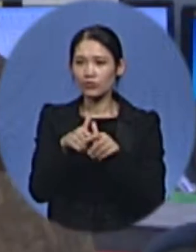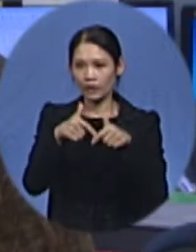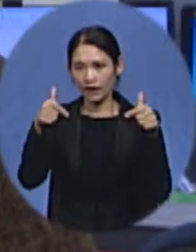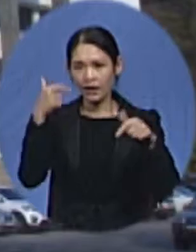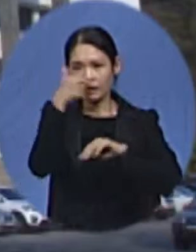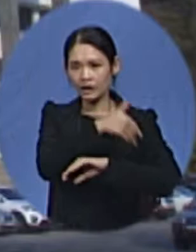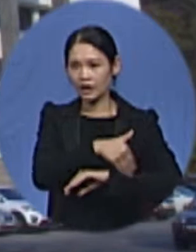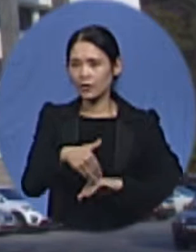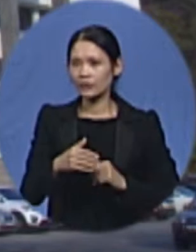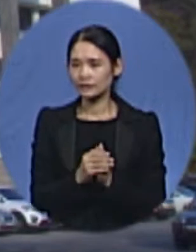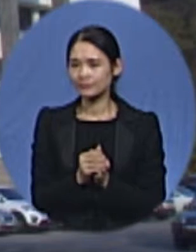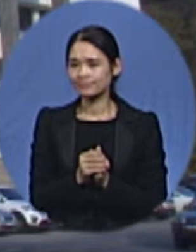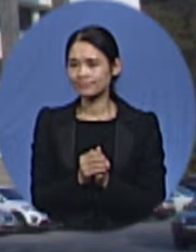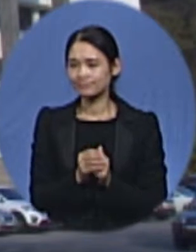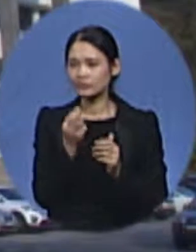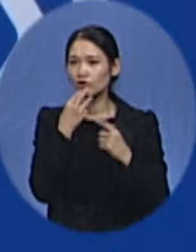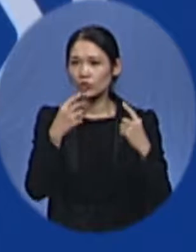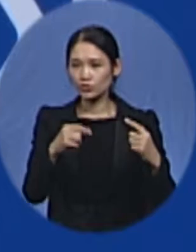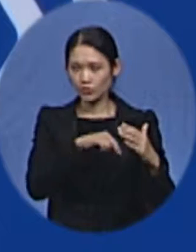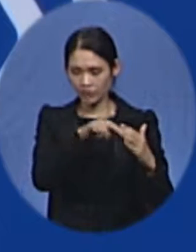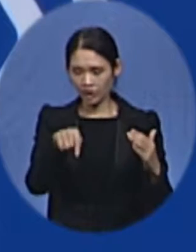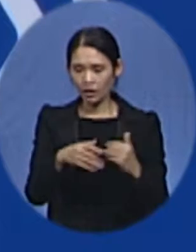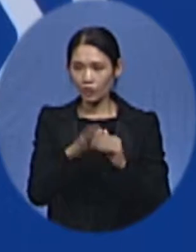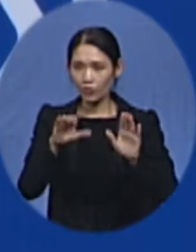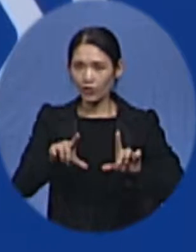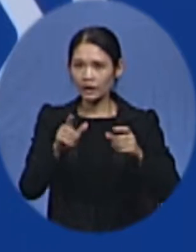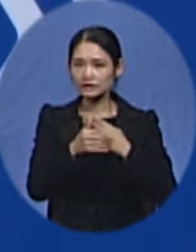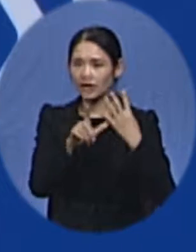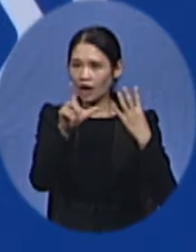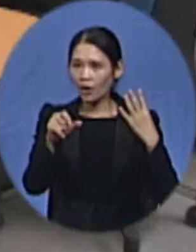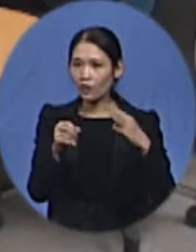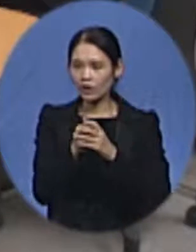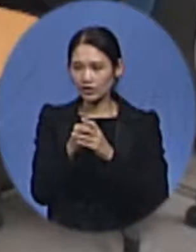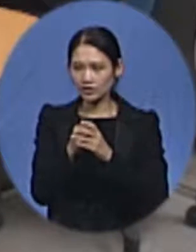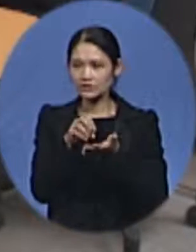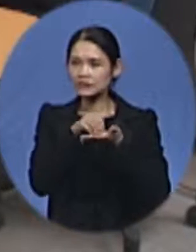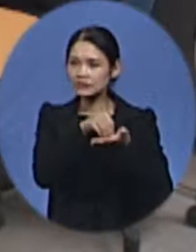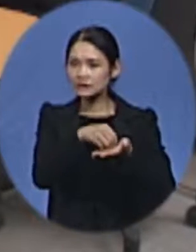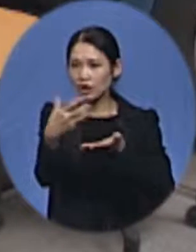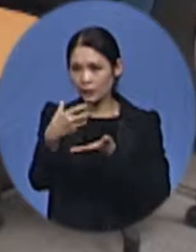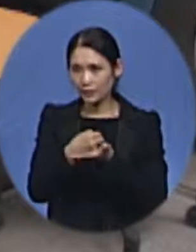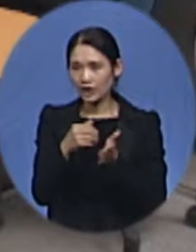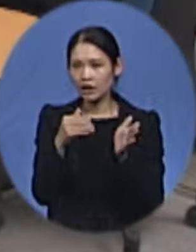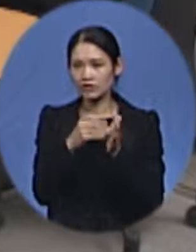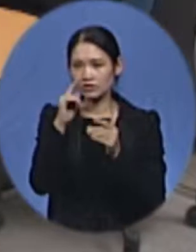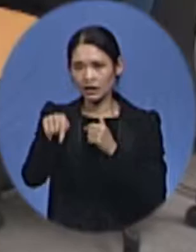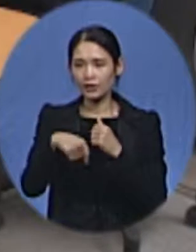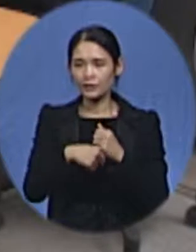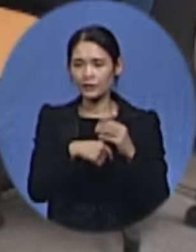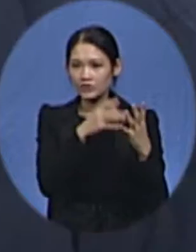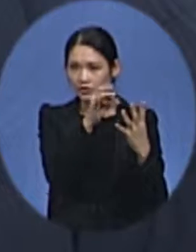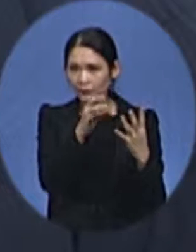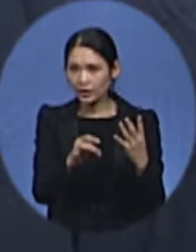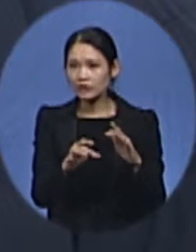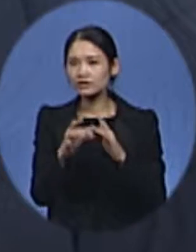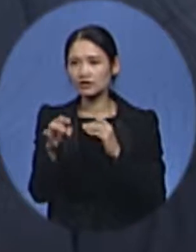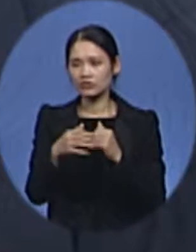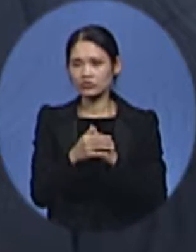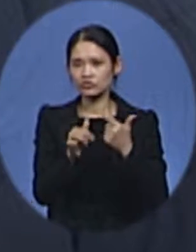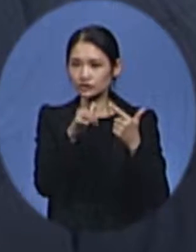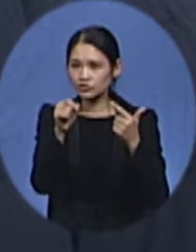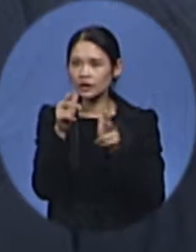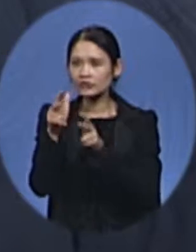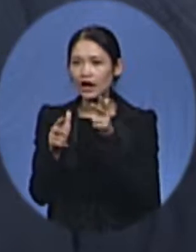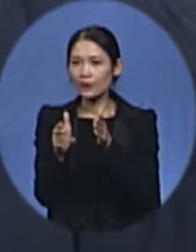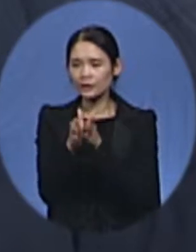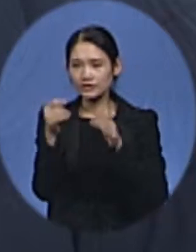방침입니다. 경기도는 올 4월에 주민센터를 통해 신청을 받고 시군별로 선정한 주민을 대상으로 6월 사업을